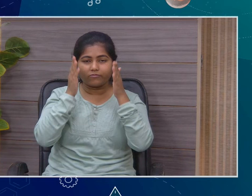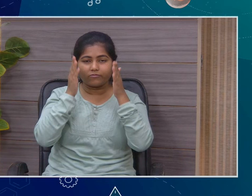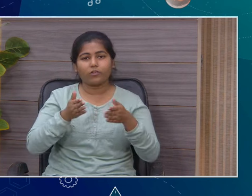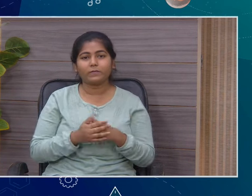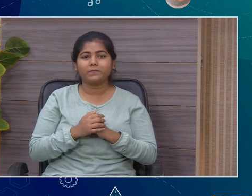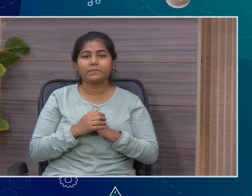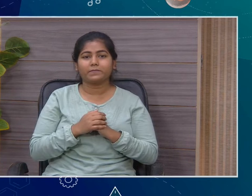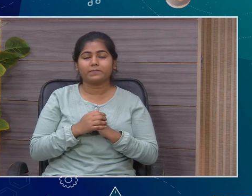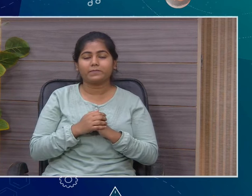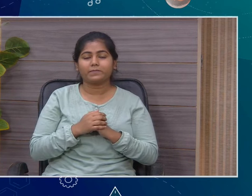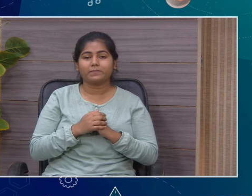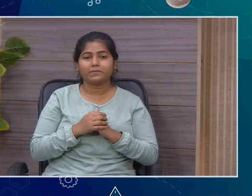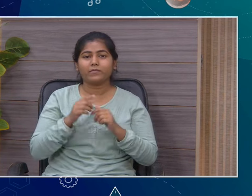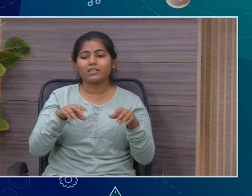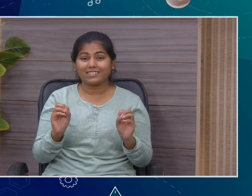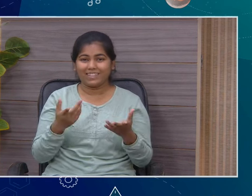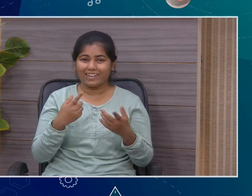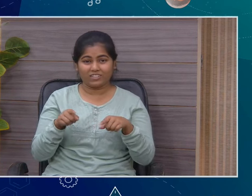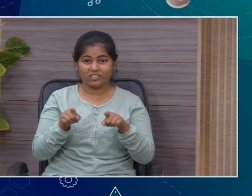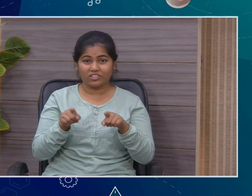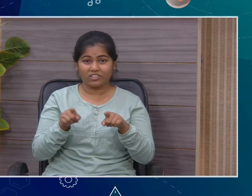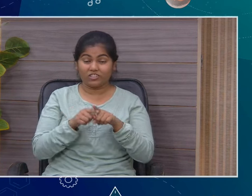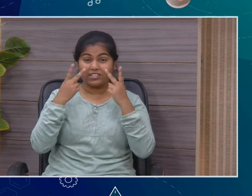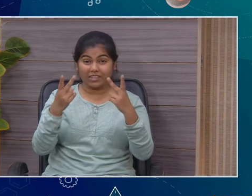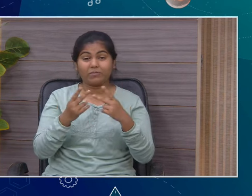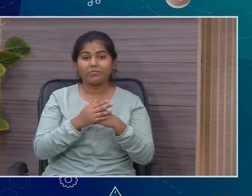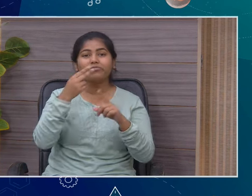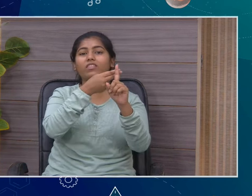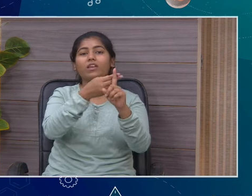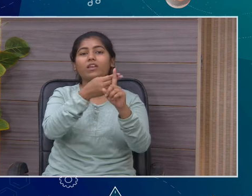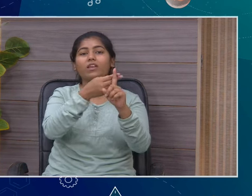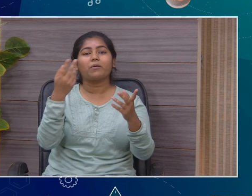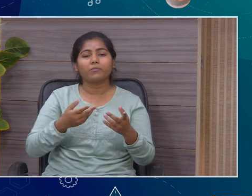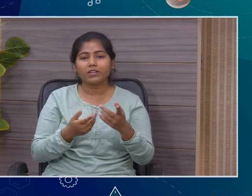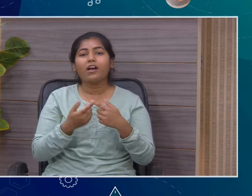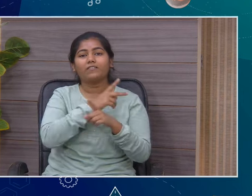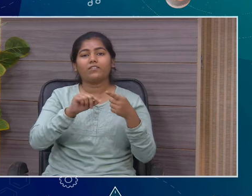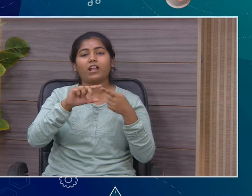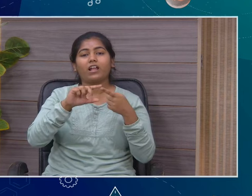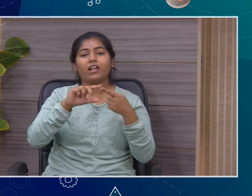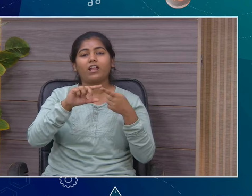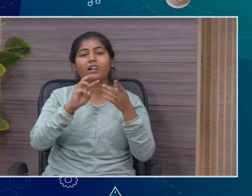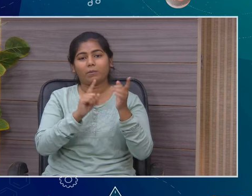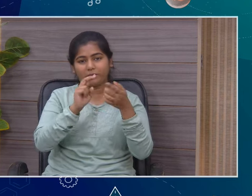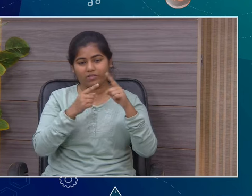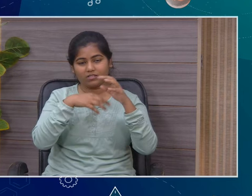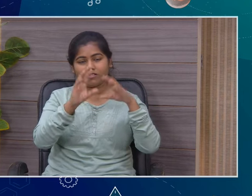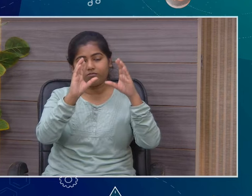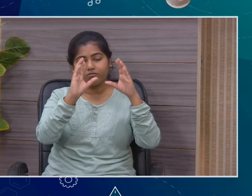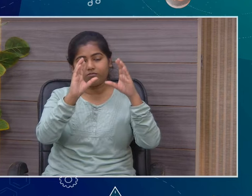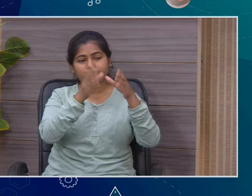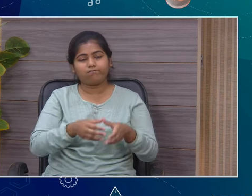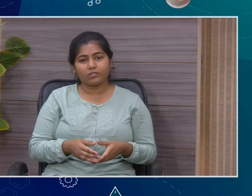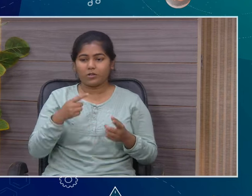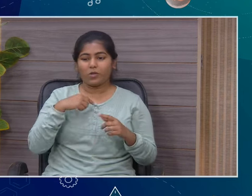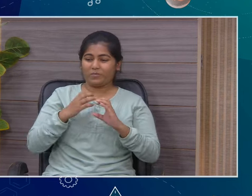वाले हैं। तो हम शुरुआत करते हैं, जैसा कि नाम ही है चैप्टर का, पीरियोडिक क्लासिफिकेशन ऑफ एलिमेंट्स। तो सर आप आज की मेरी